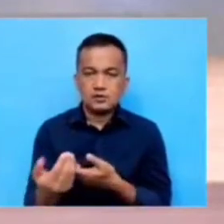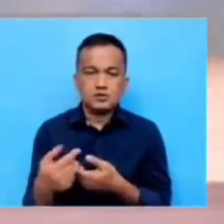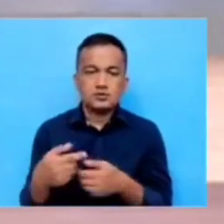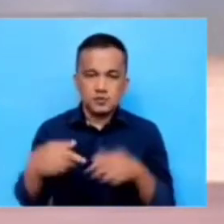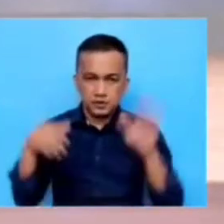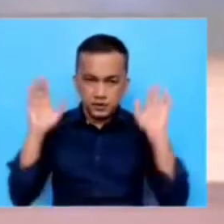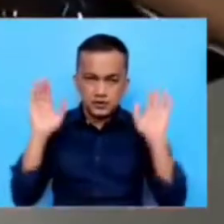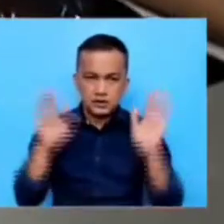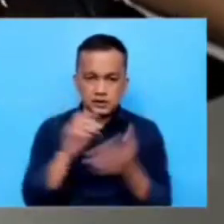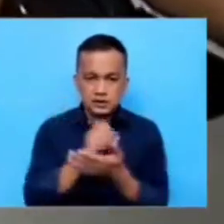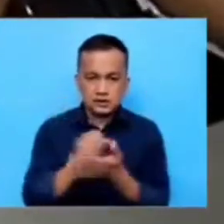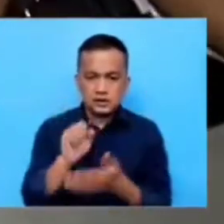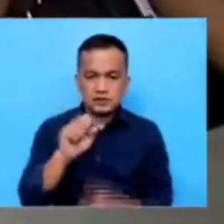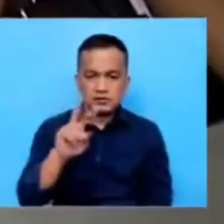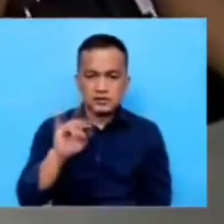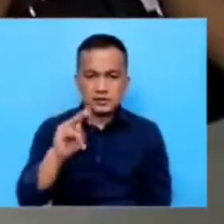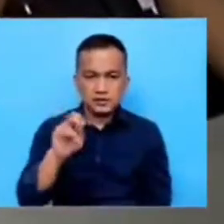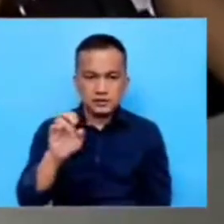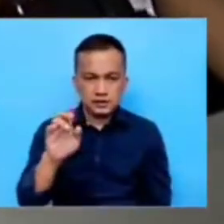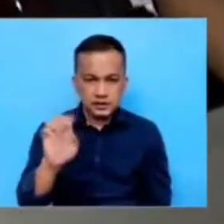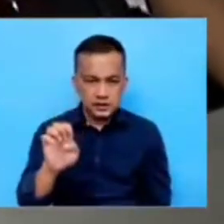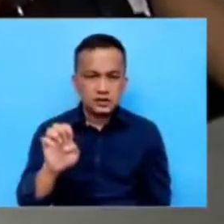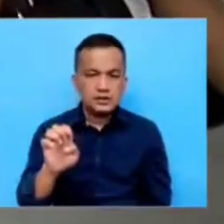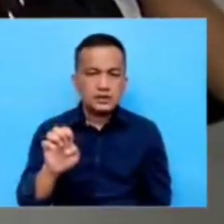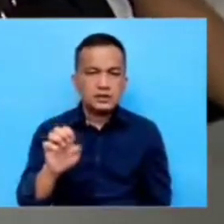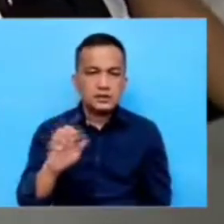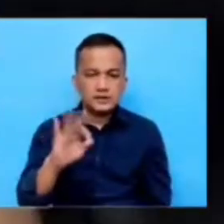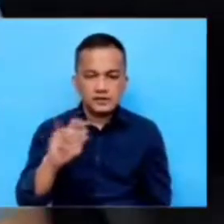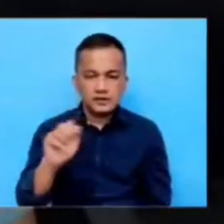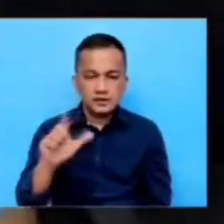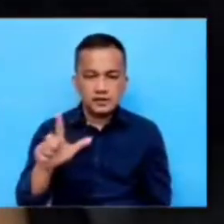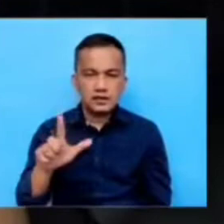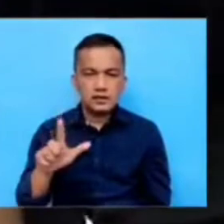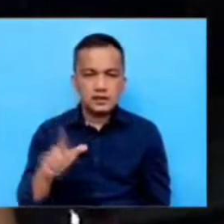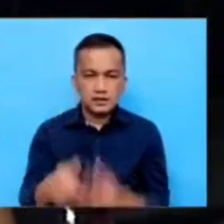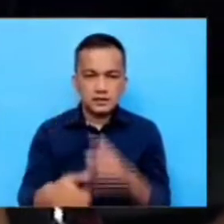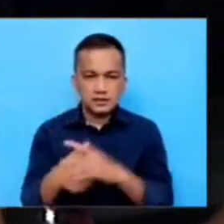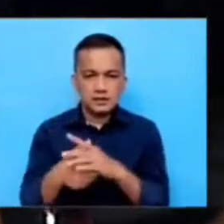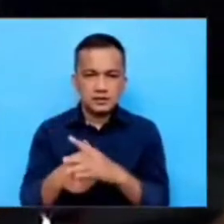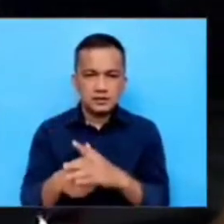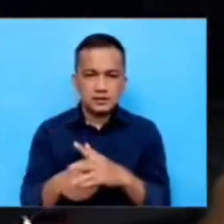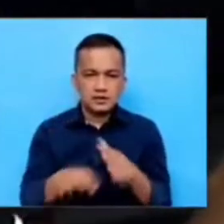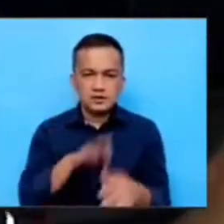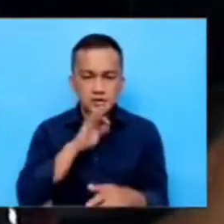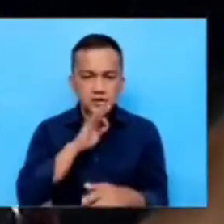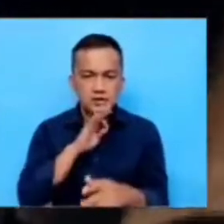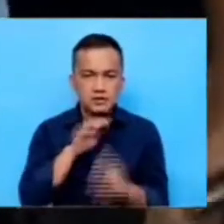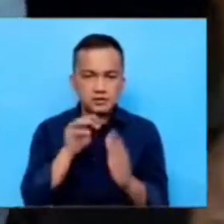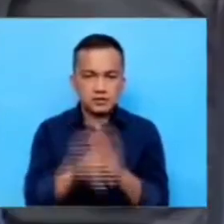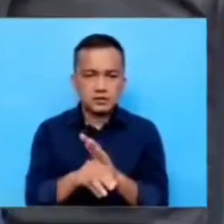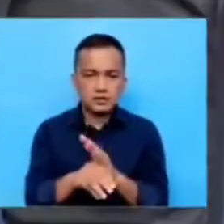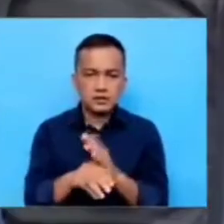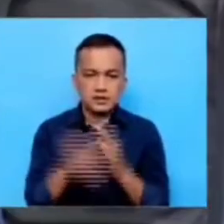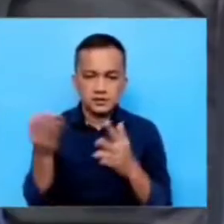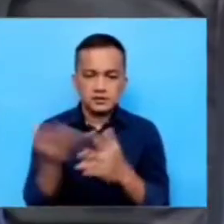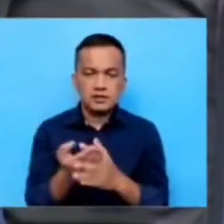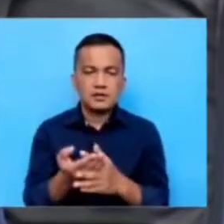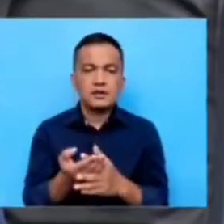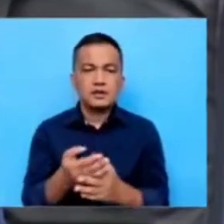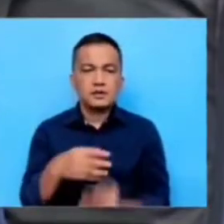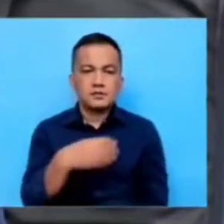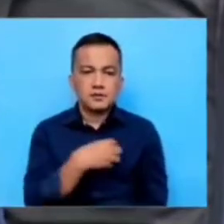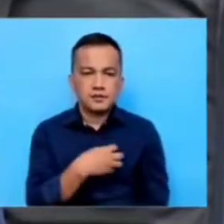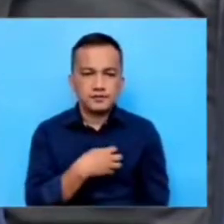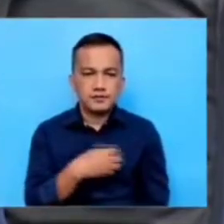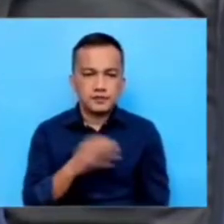piskalya na raw ang pola sa kalalabasan na reklamang frustrated murder na sinampa ng PNP. So they will have their day